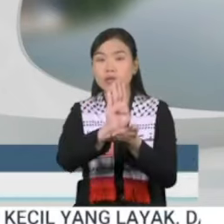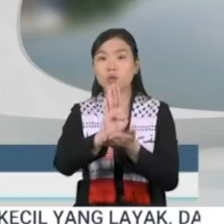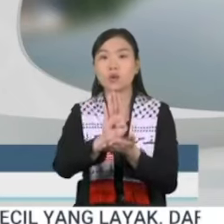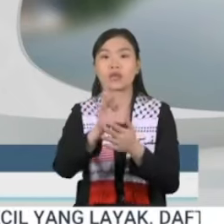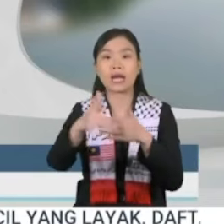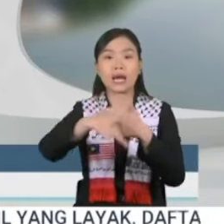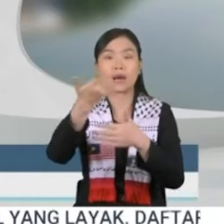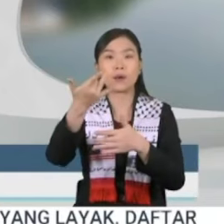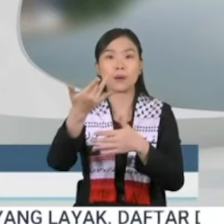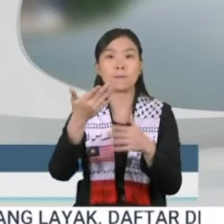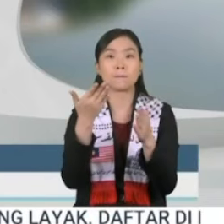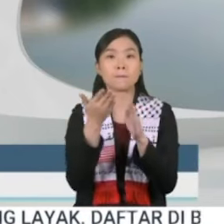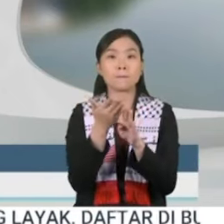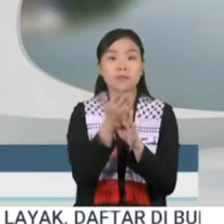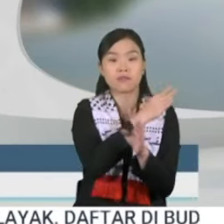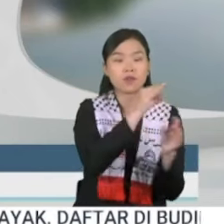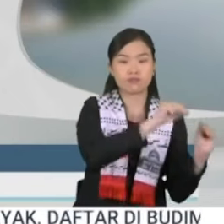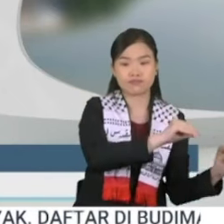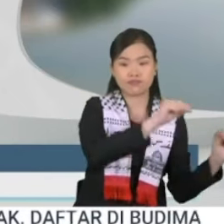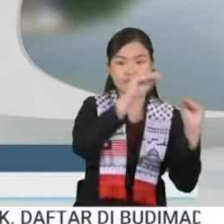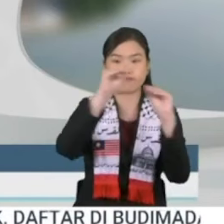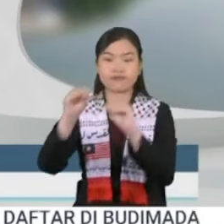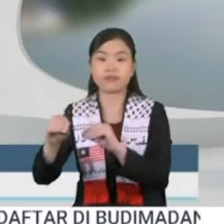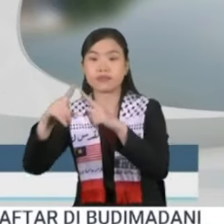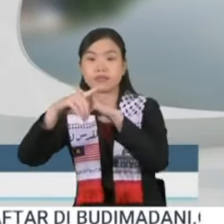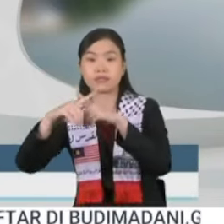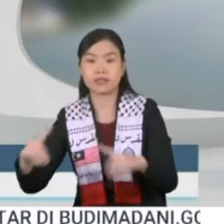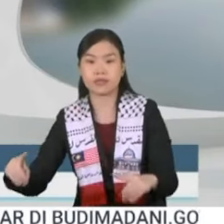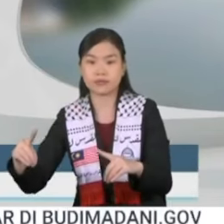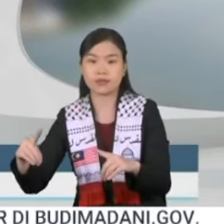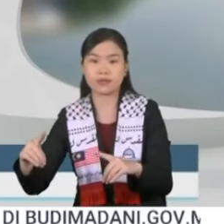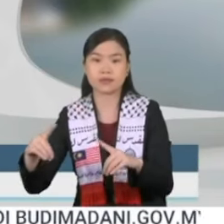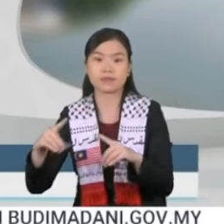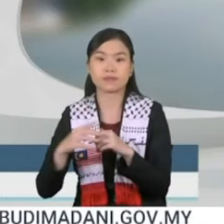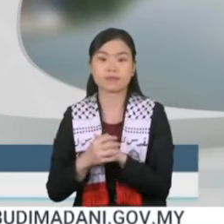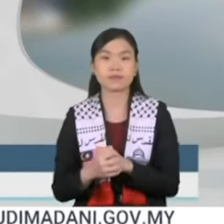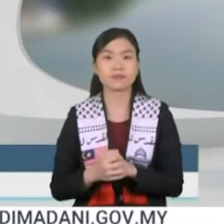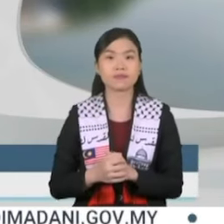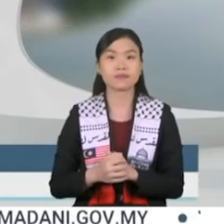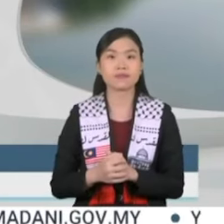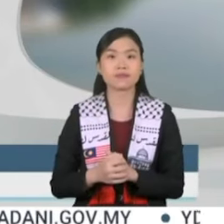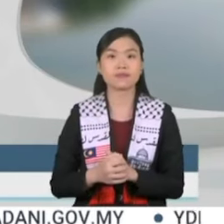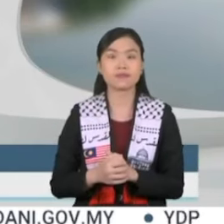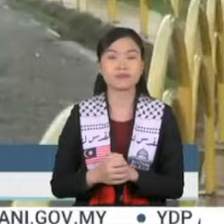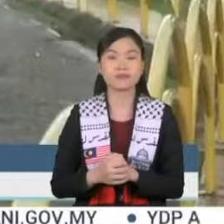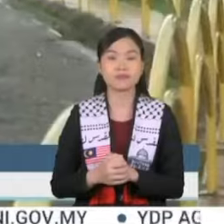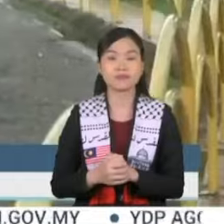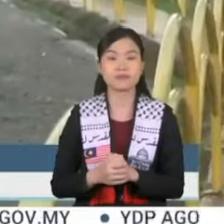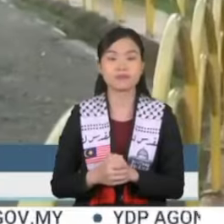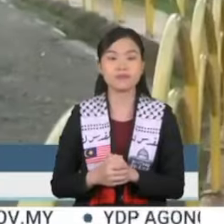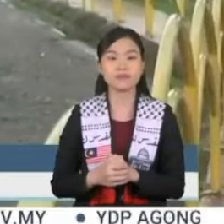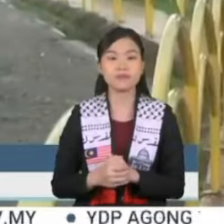penduduk dipindahkan ke PPS Dewan Selagon dan Dewan Datuk Seri Panglima Muhammad Dun Banir.